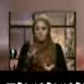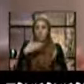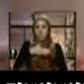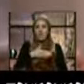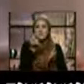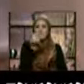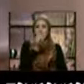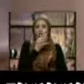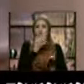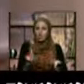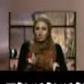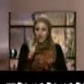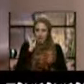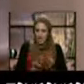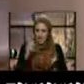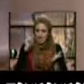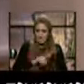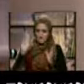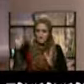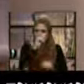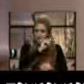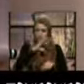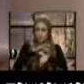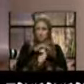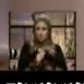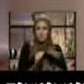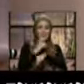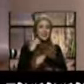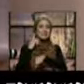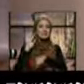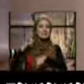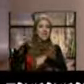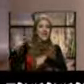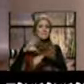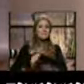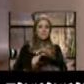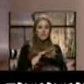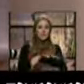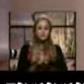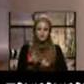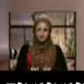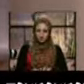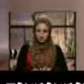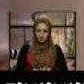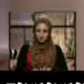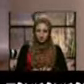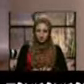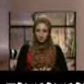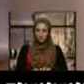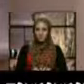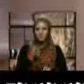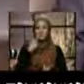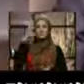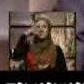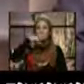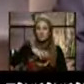كريستي. وبعدين شوف يا ابني احنا عايزين عش على الصورة بس يقويكم، يعني لو